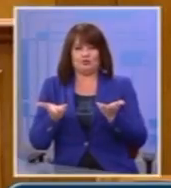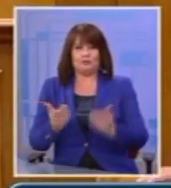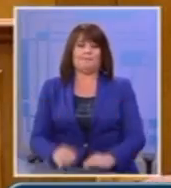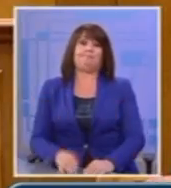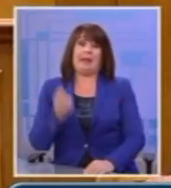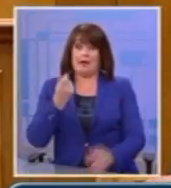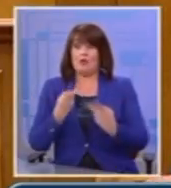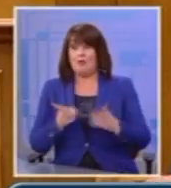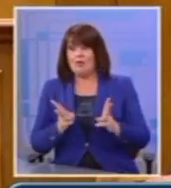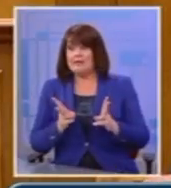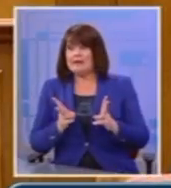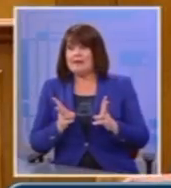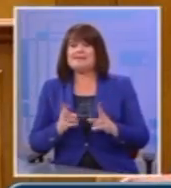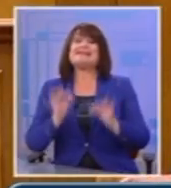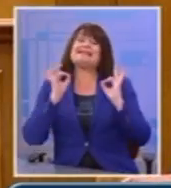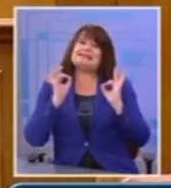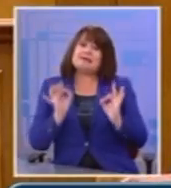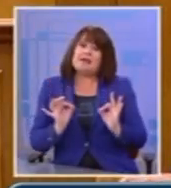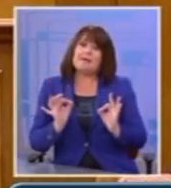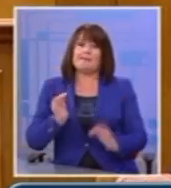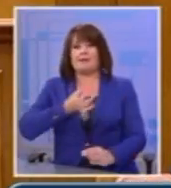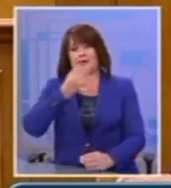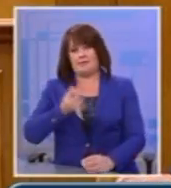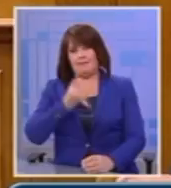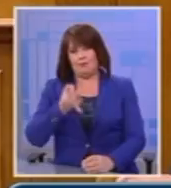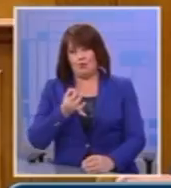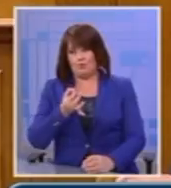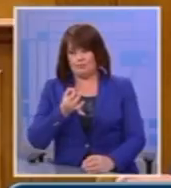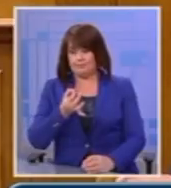Επιτρέψτε μου πιο συγκεκριμένα